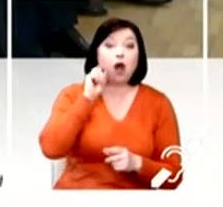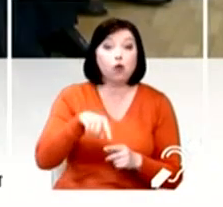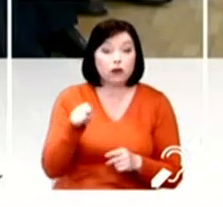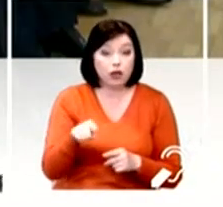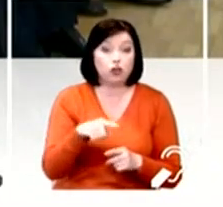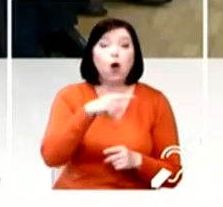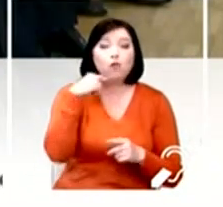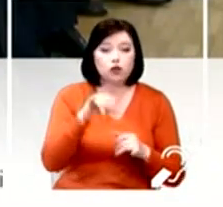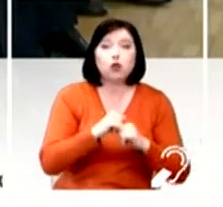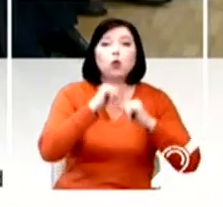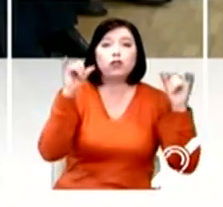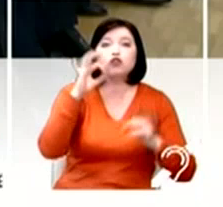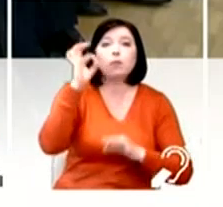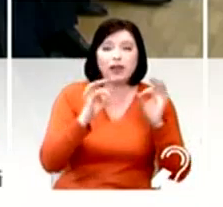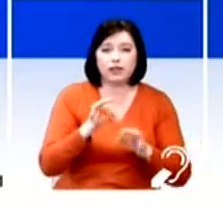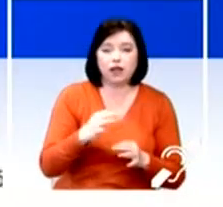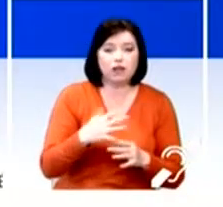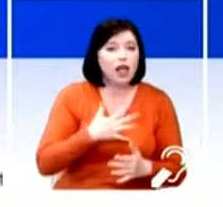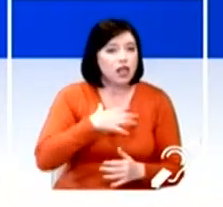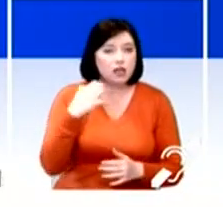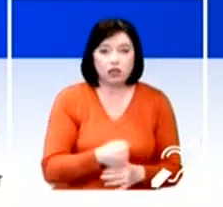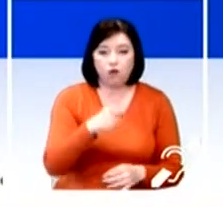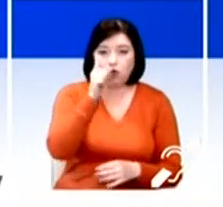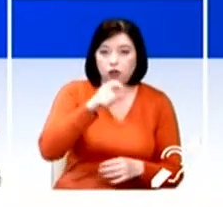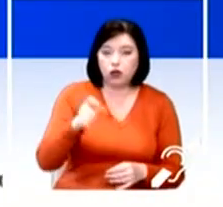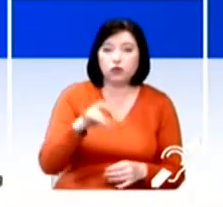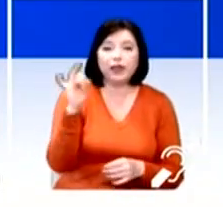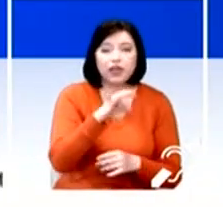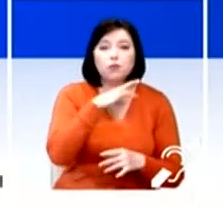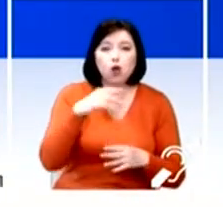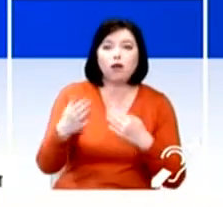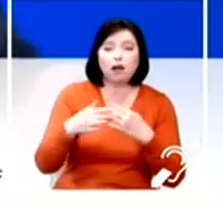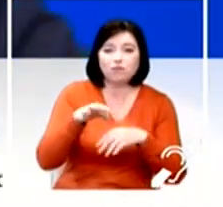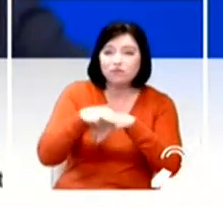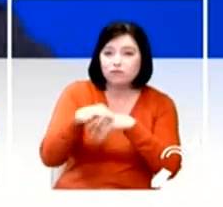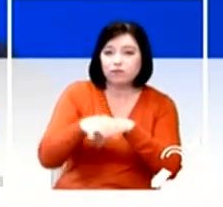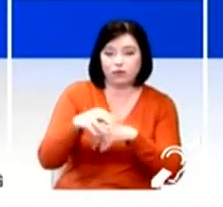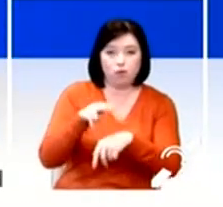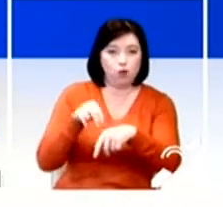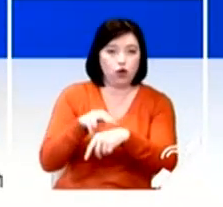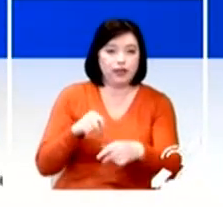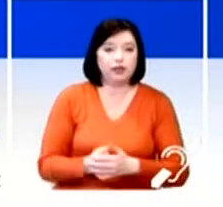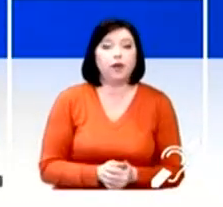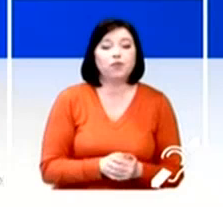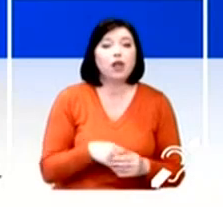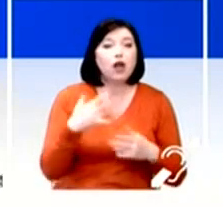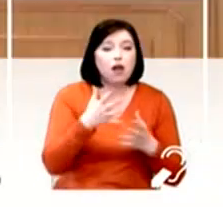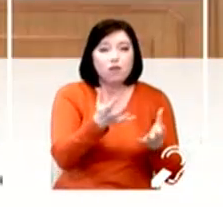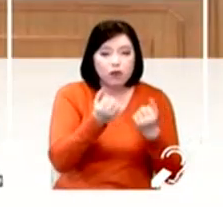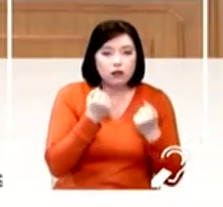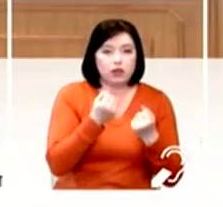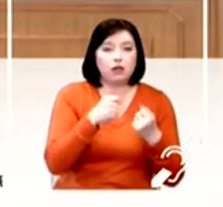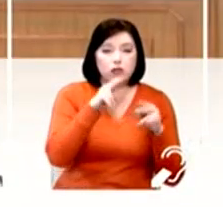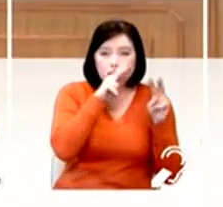în Rusia a crescut gradul de nemulțumire socială, dar și represiunile din partea forțelor poliției. Sunt luați în